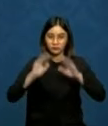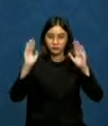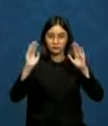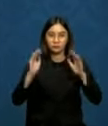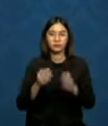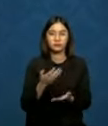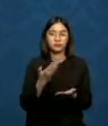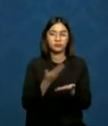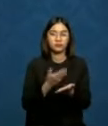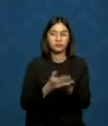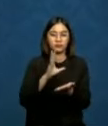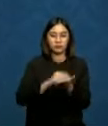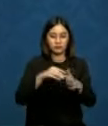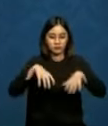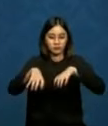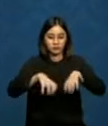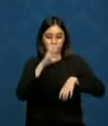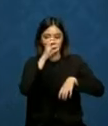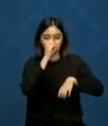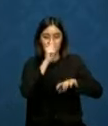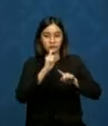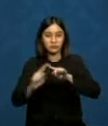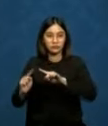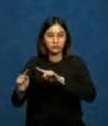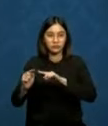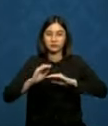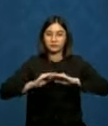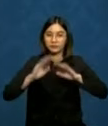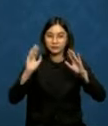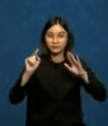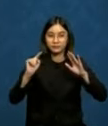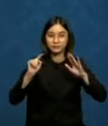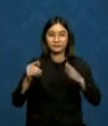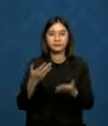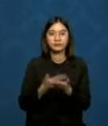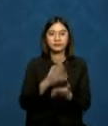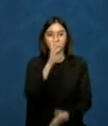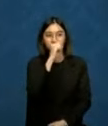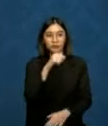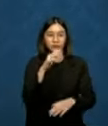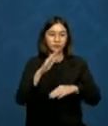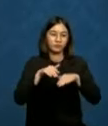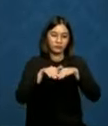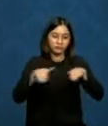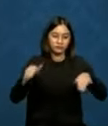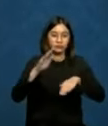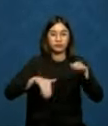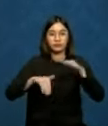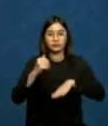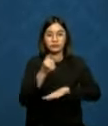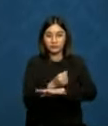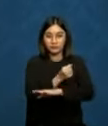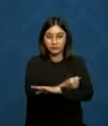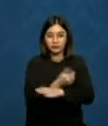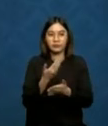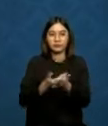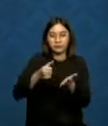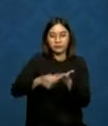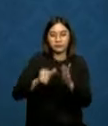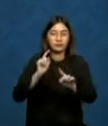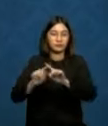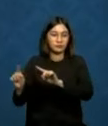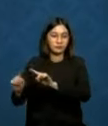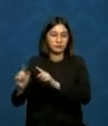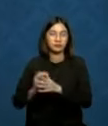ค่าจัดเก็บค่าทดสอบยกเว้นค่าทดสอบมาตรฐานฝีมือแรงงานและค่าธรรมเนียมอื่น